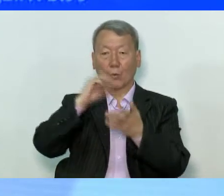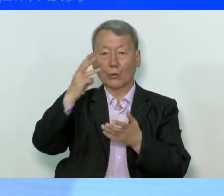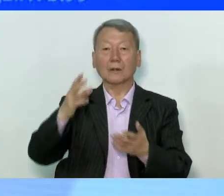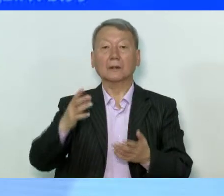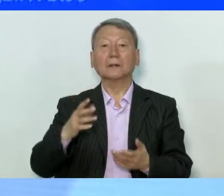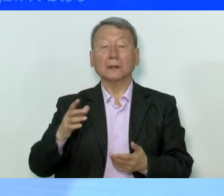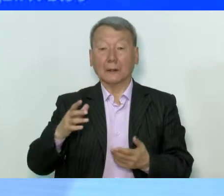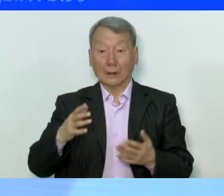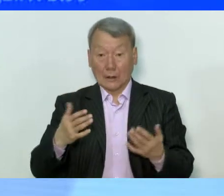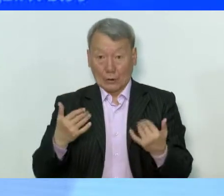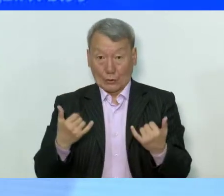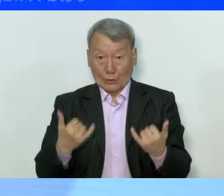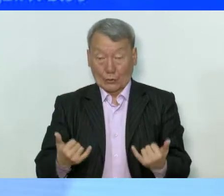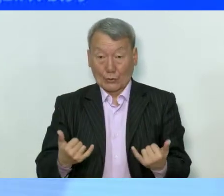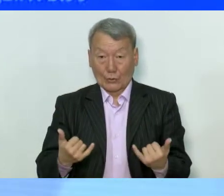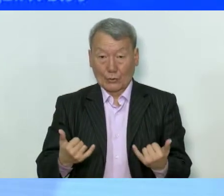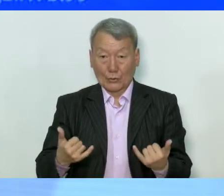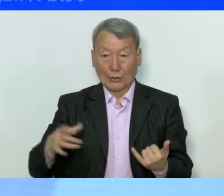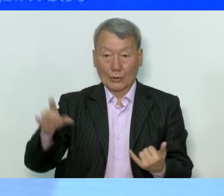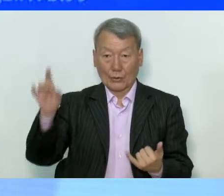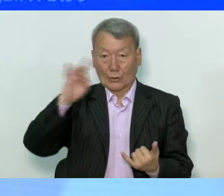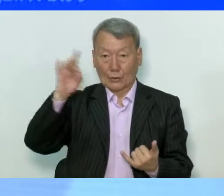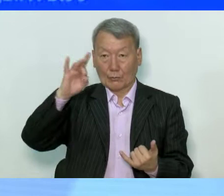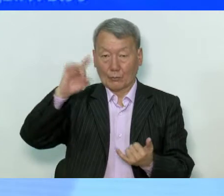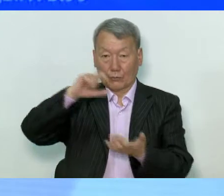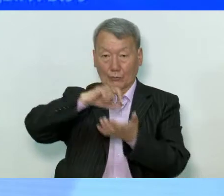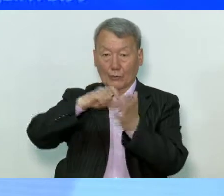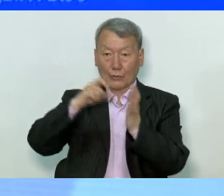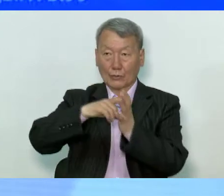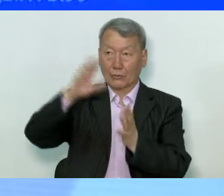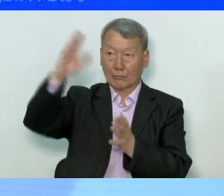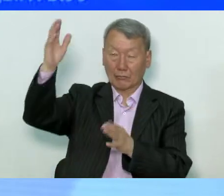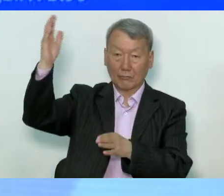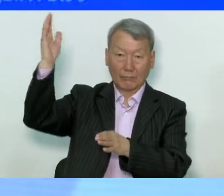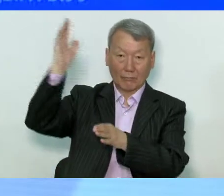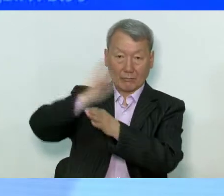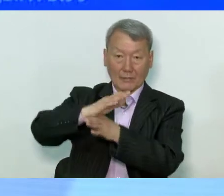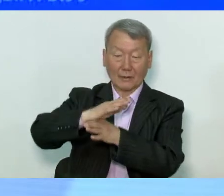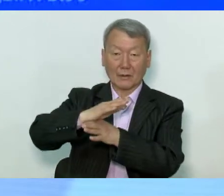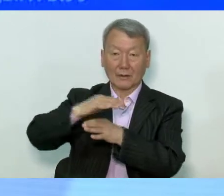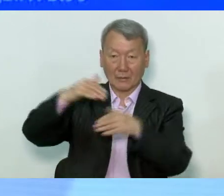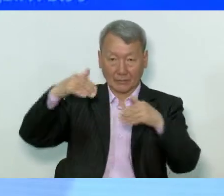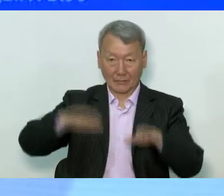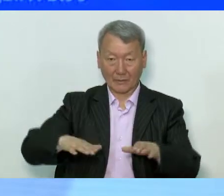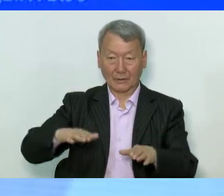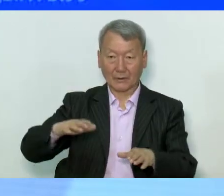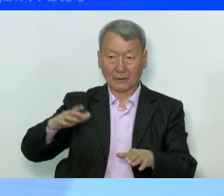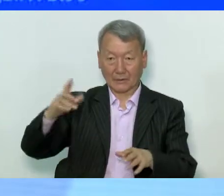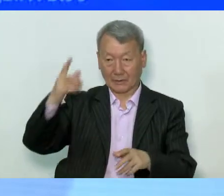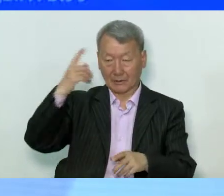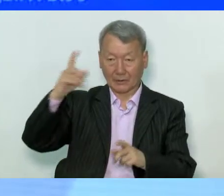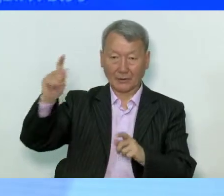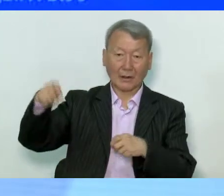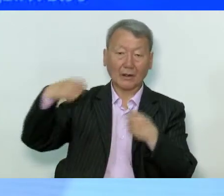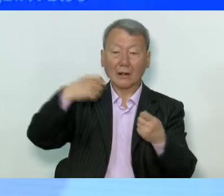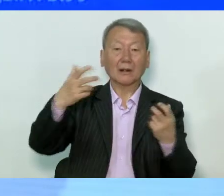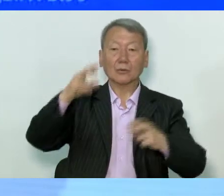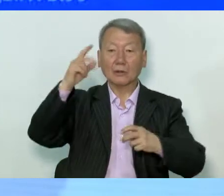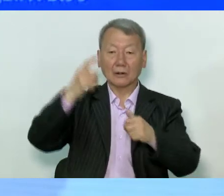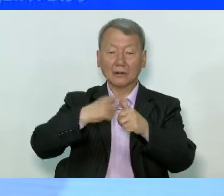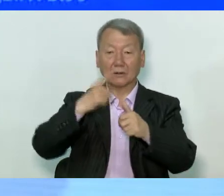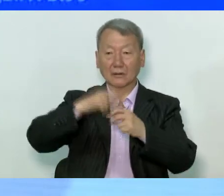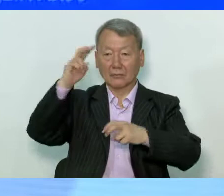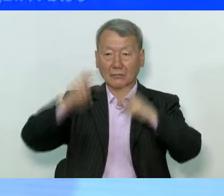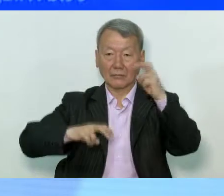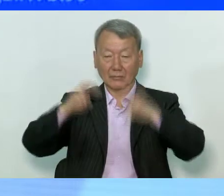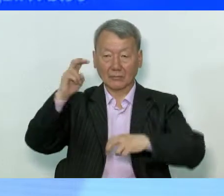Бизде ошол республикалык штабтын чечими менен бизге кайсы ишканалар уруксат